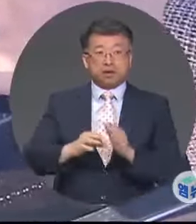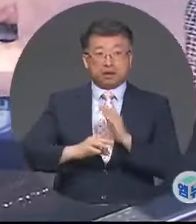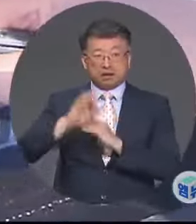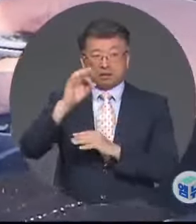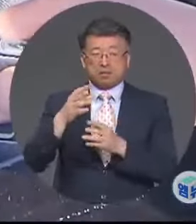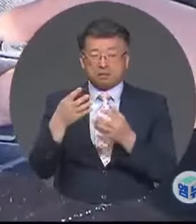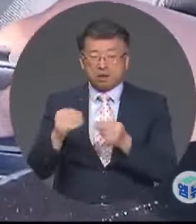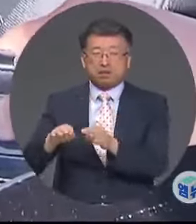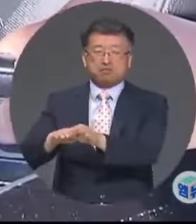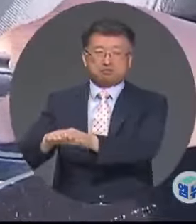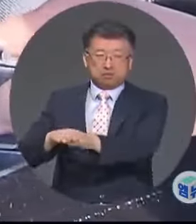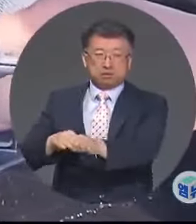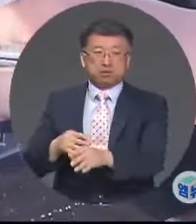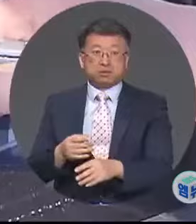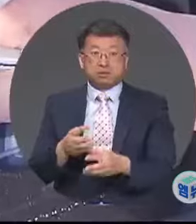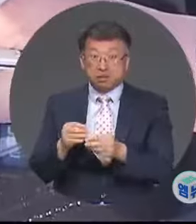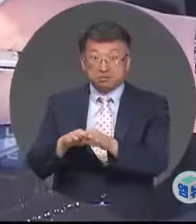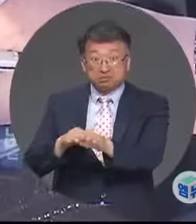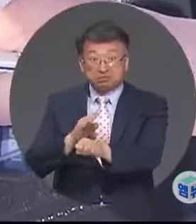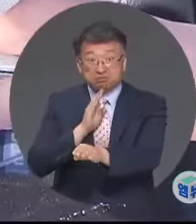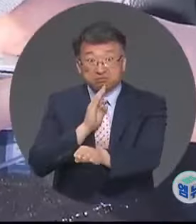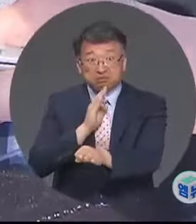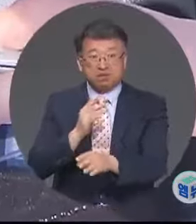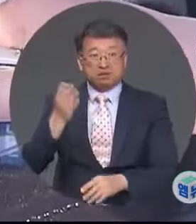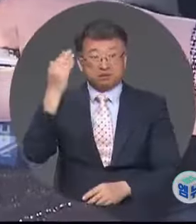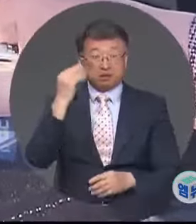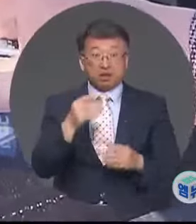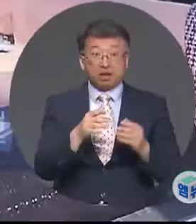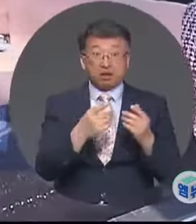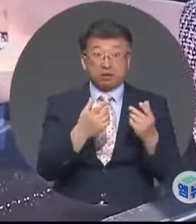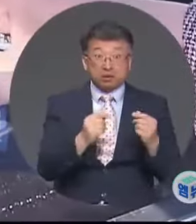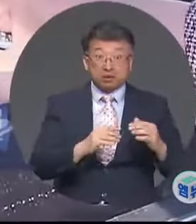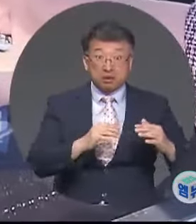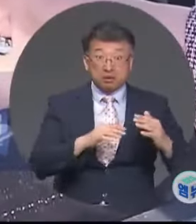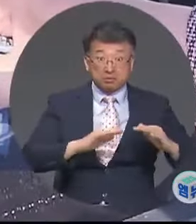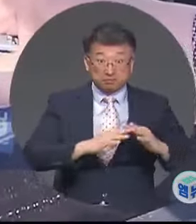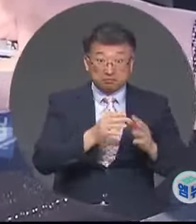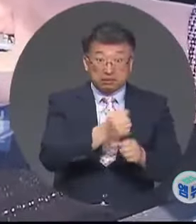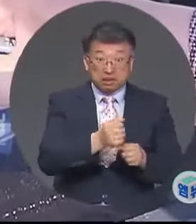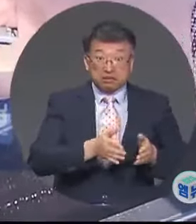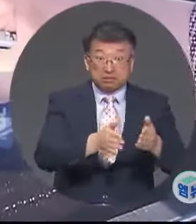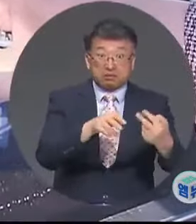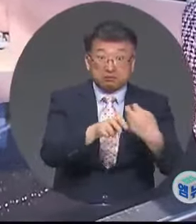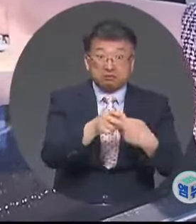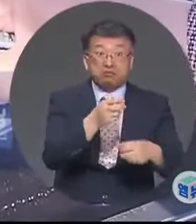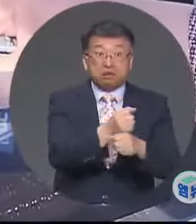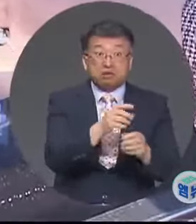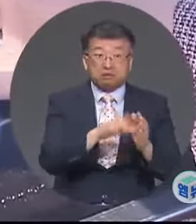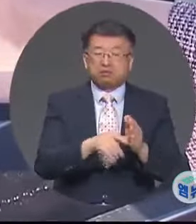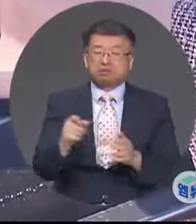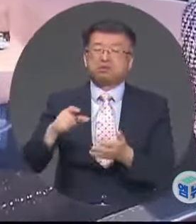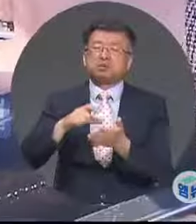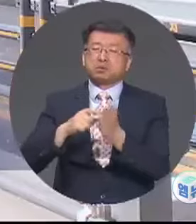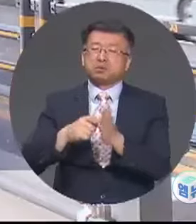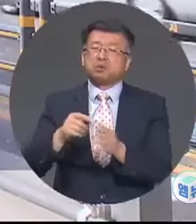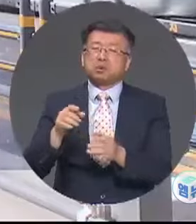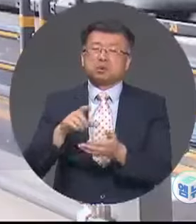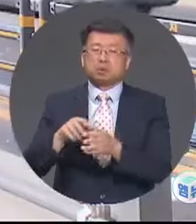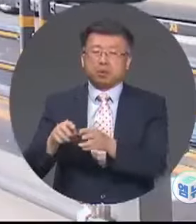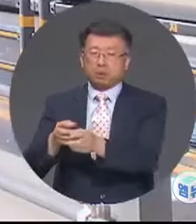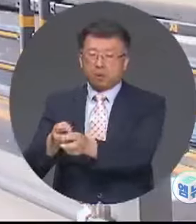보니까 다 많이 밀리던데. 많이 막히고요. 예. 전에 공사할 때만큼 막히던 건가요? 아, 그 정도 뭐